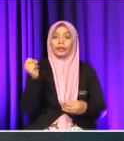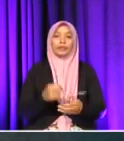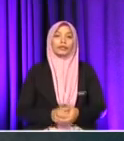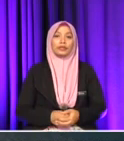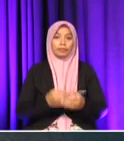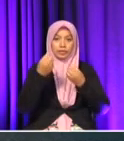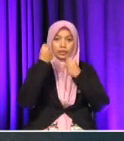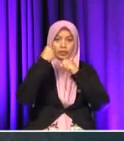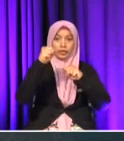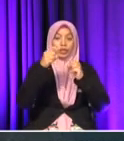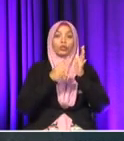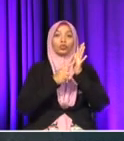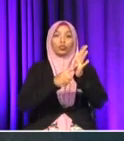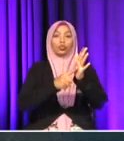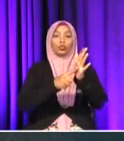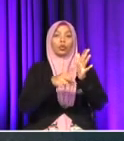masing-masing